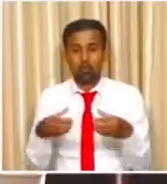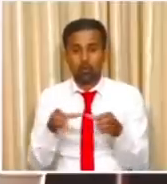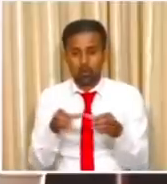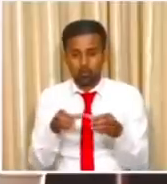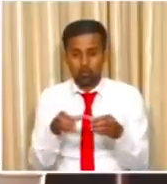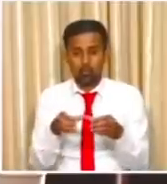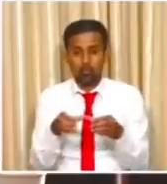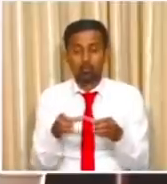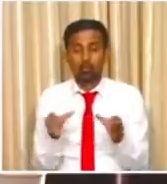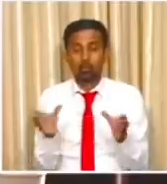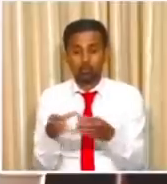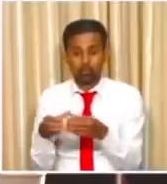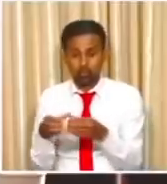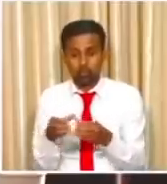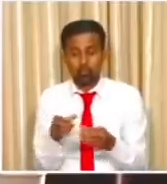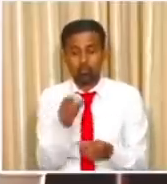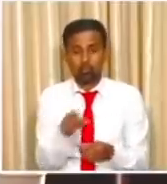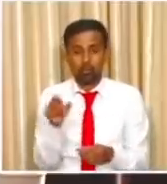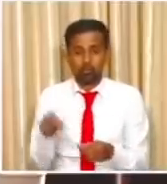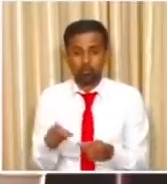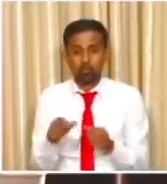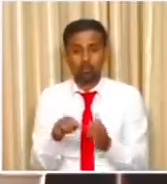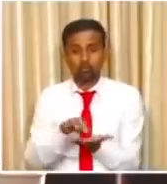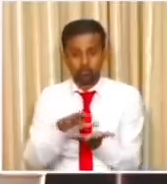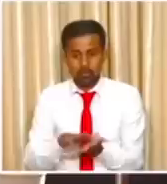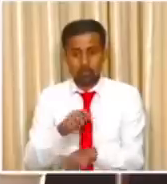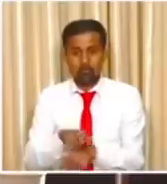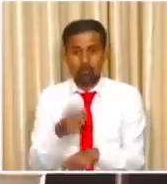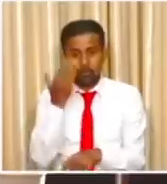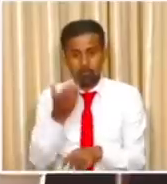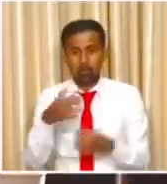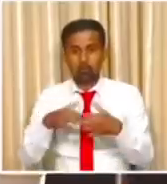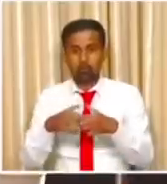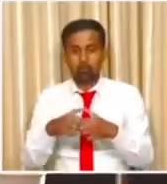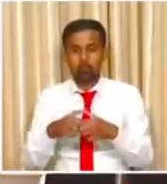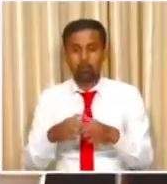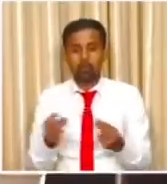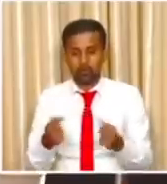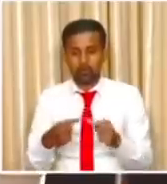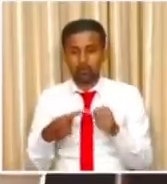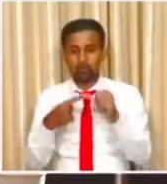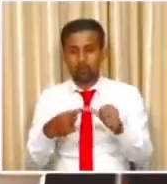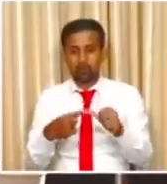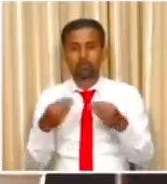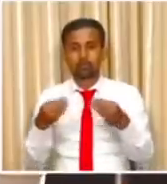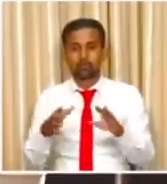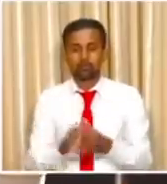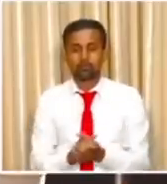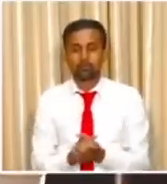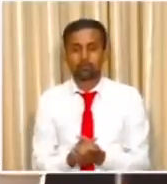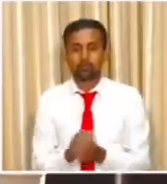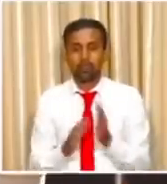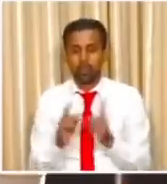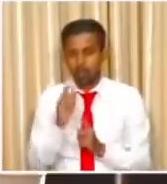ව්‍යවසායකය මේ සුළු ආමාද්‍ය පරිමාණ ව්‍යවසායකය මේ නිශ්චිත මොහොතේ ඕන් මුහුණ දී තිබෙන ගැටලු වලට ඉක්මන් පිළිවන් අවශ්‍යයි ඒ සඳහා